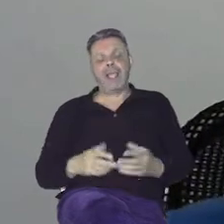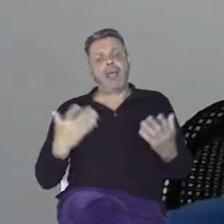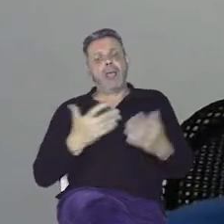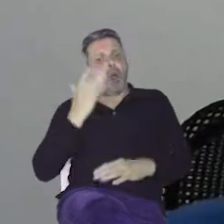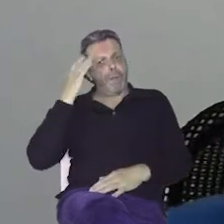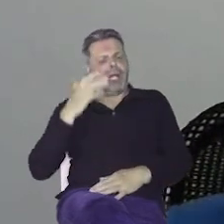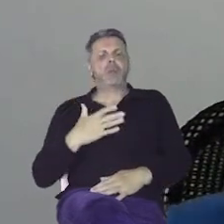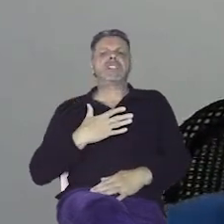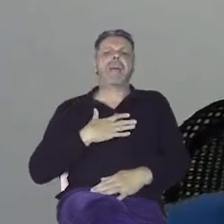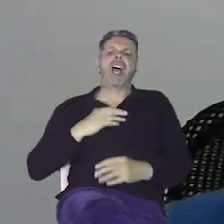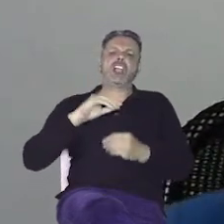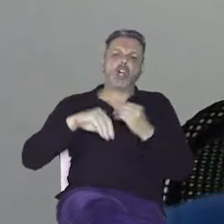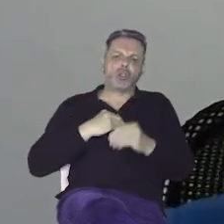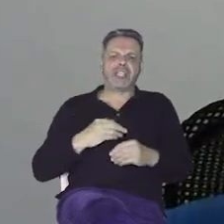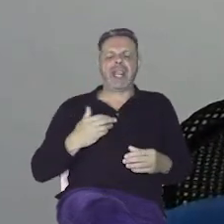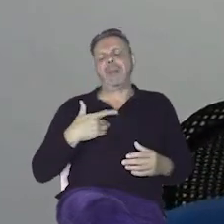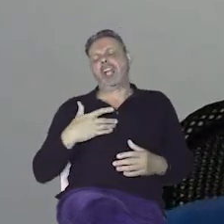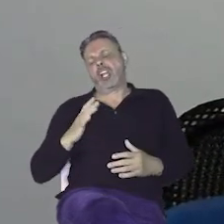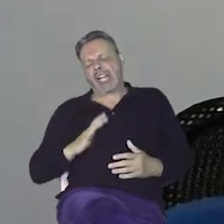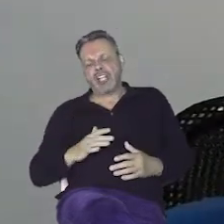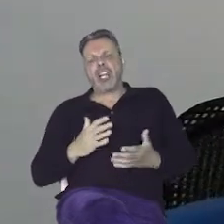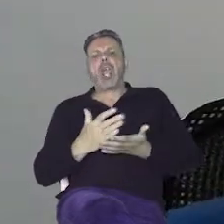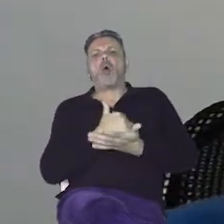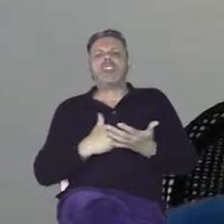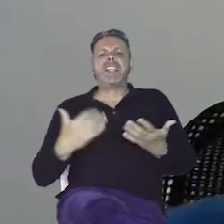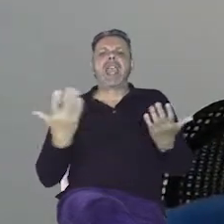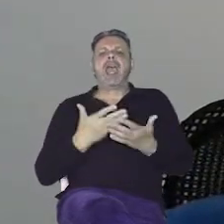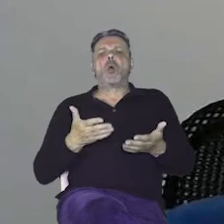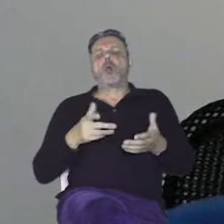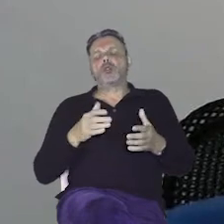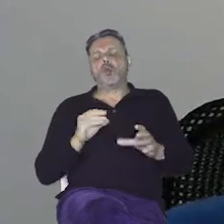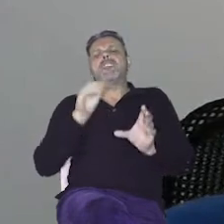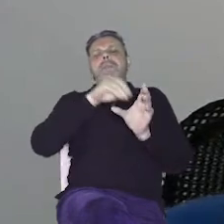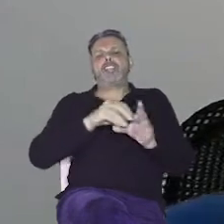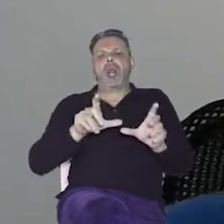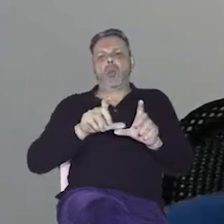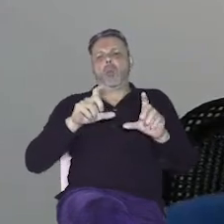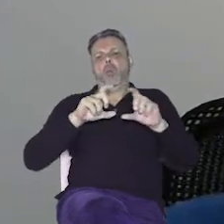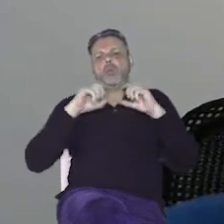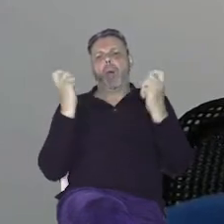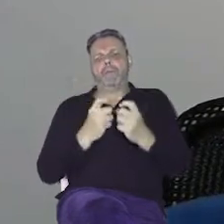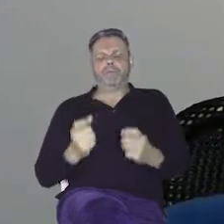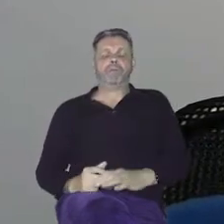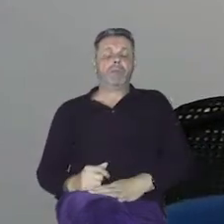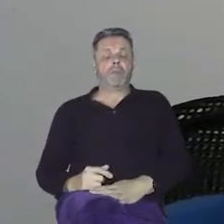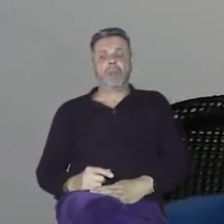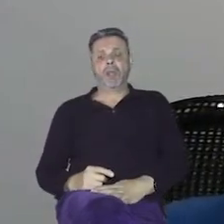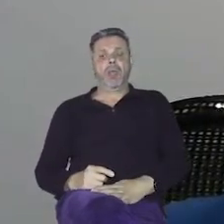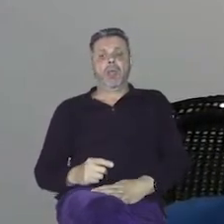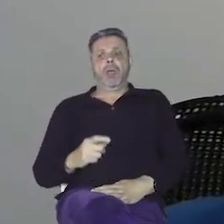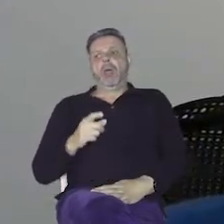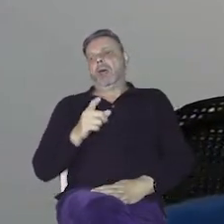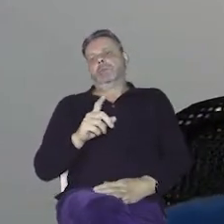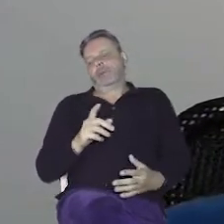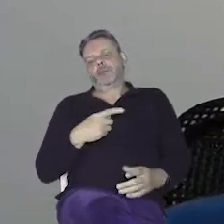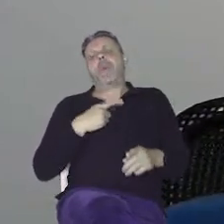za naše roditelje, naše sugrađane i korisnike koji su ovdje smješteni. To nas ne amnestira da